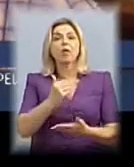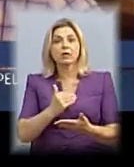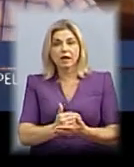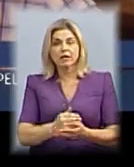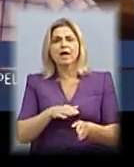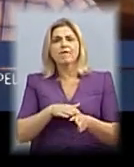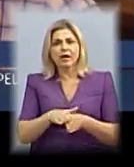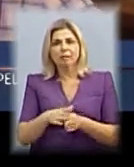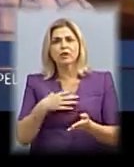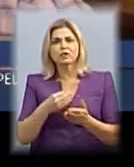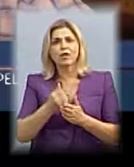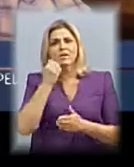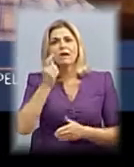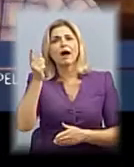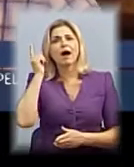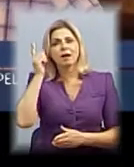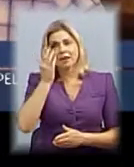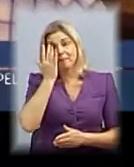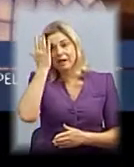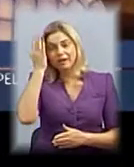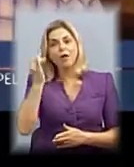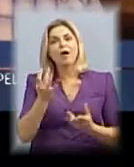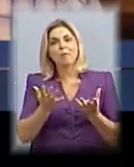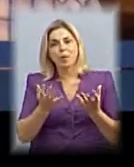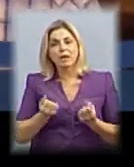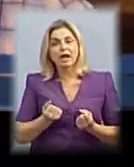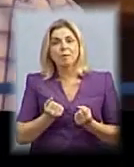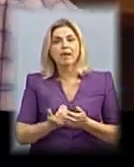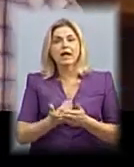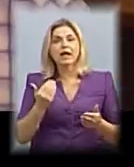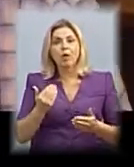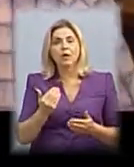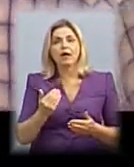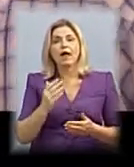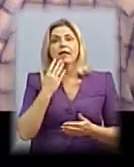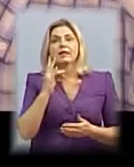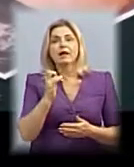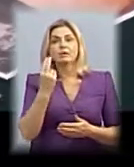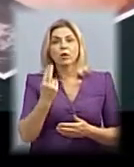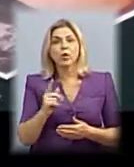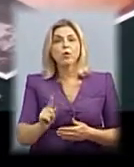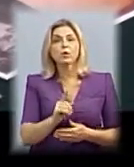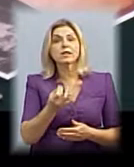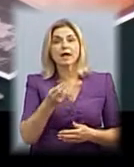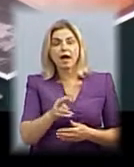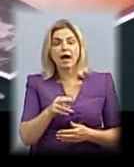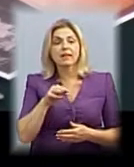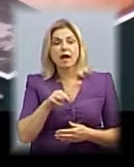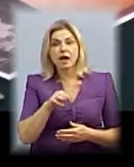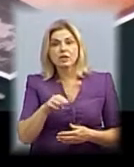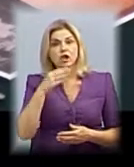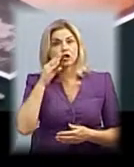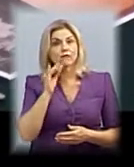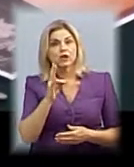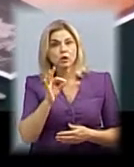свою стародавню мрію і отримав із Національного музею Тараса Шевченка